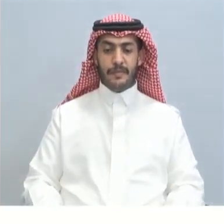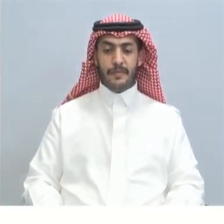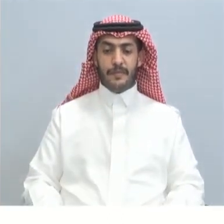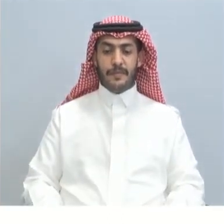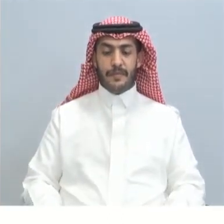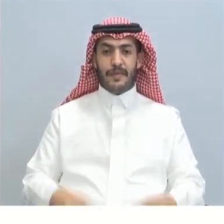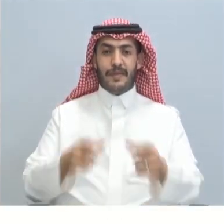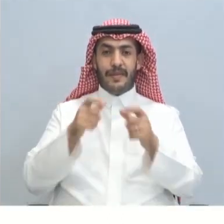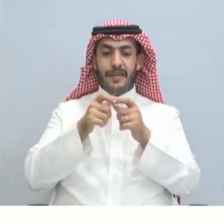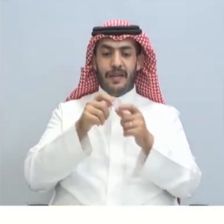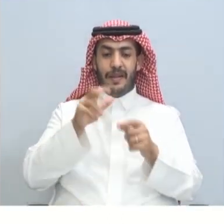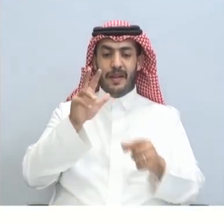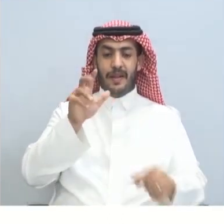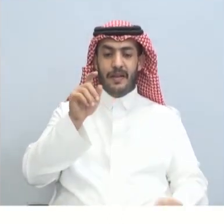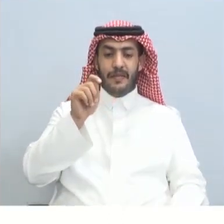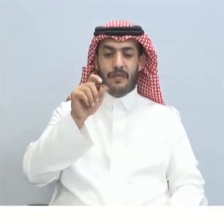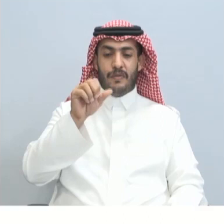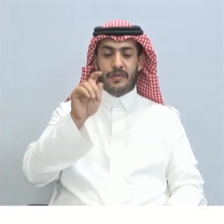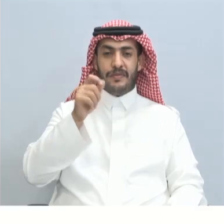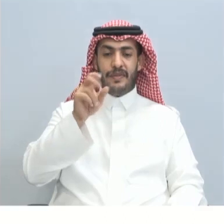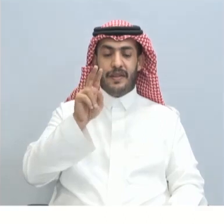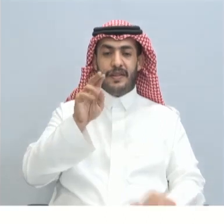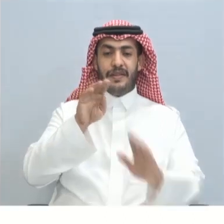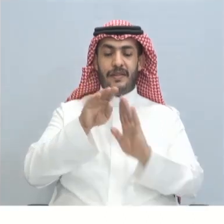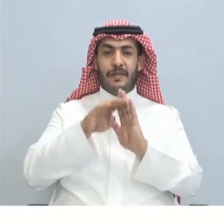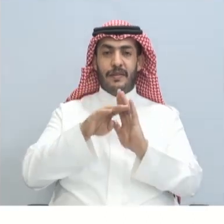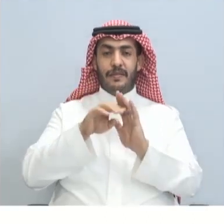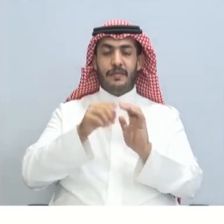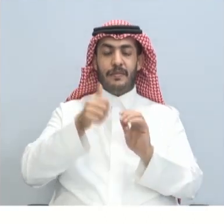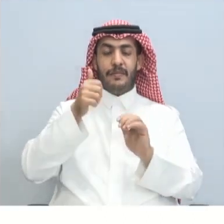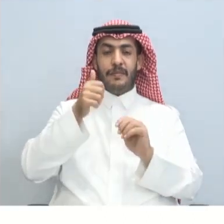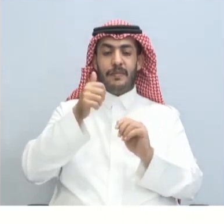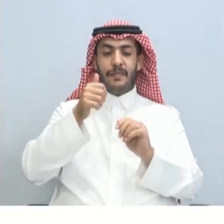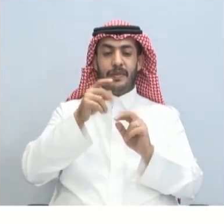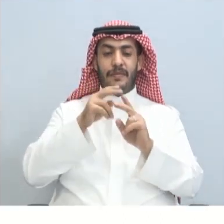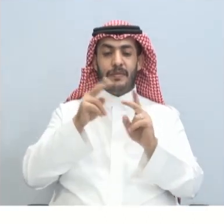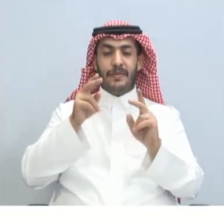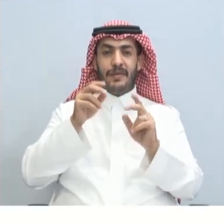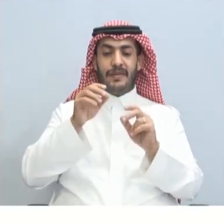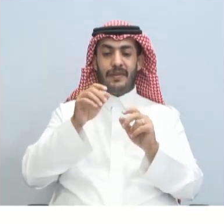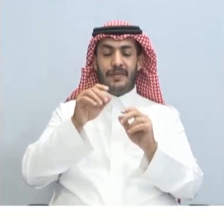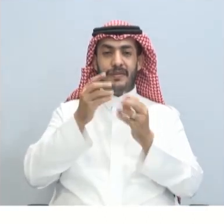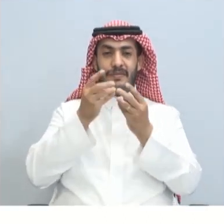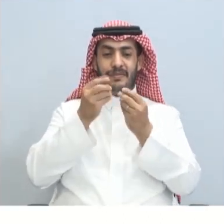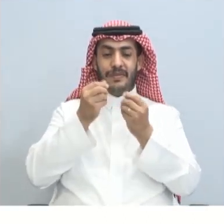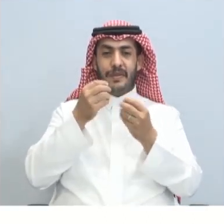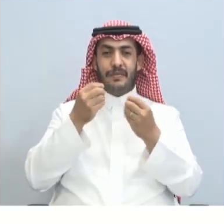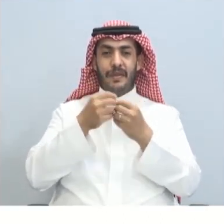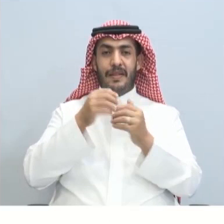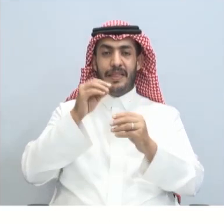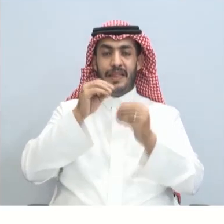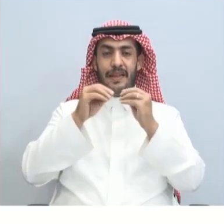مجموعه الفوسفات عباره عن معادن تحتوي على ايون الفوسفات ضمن